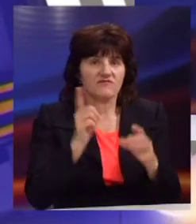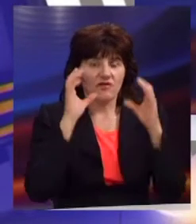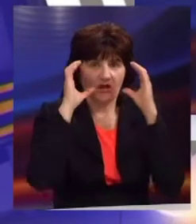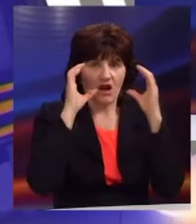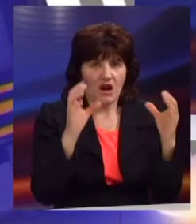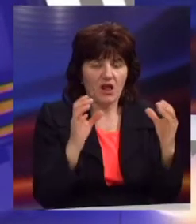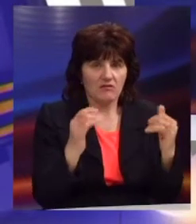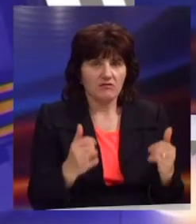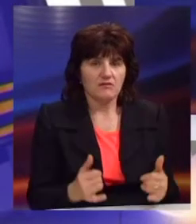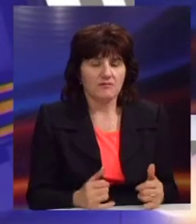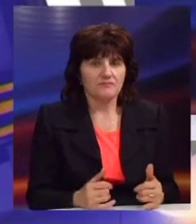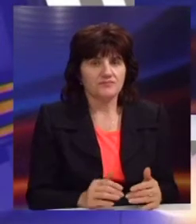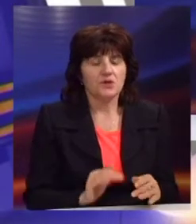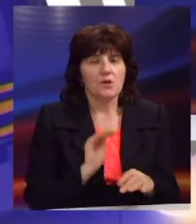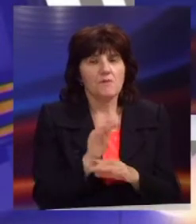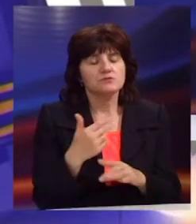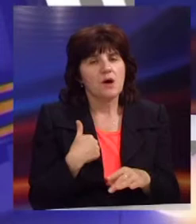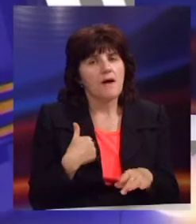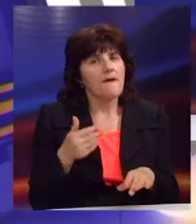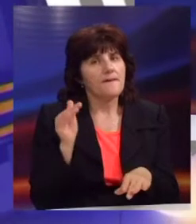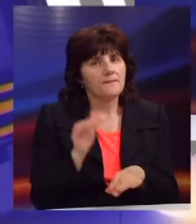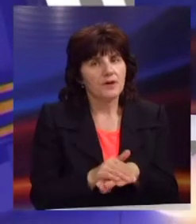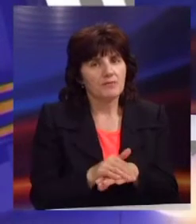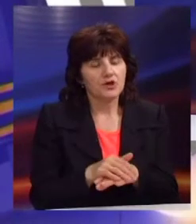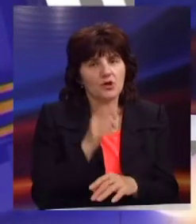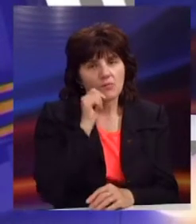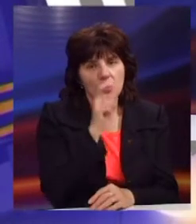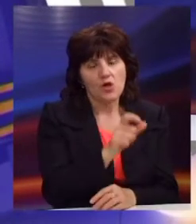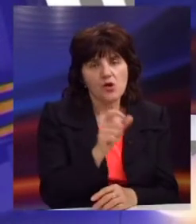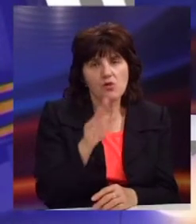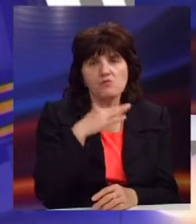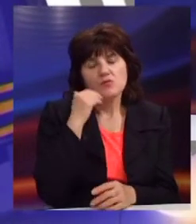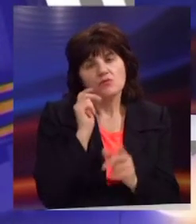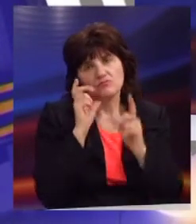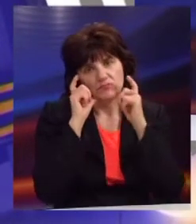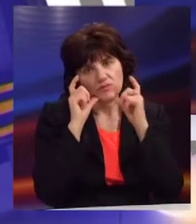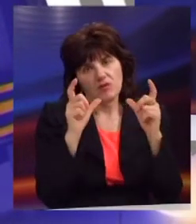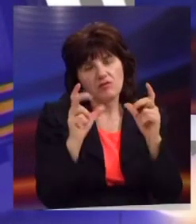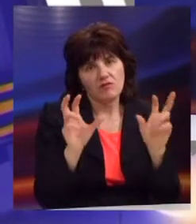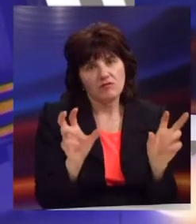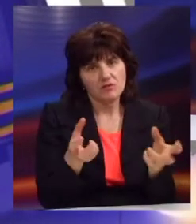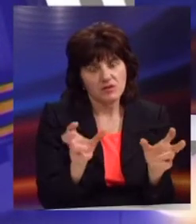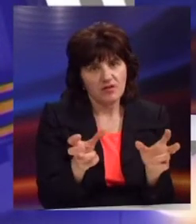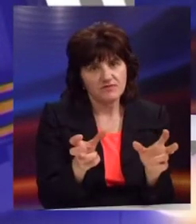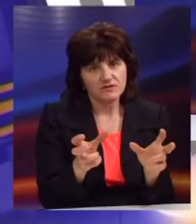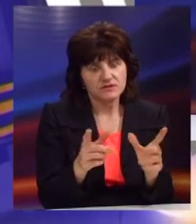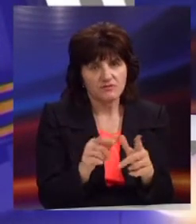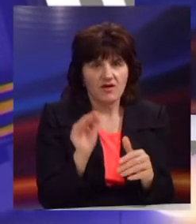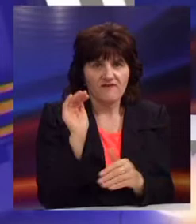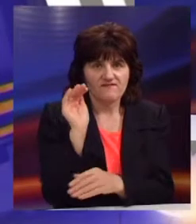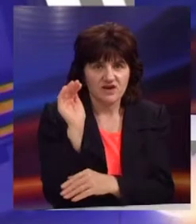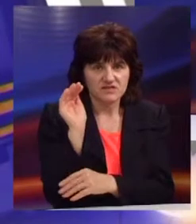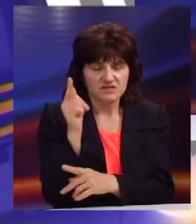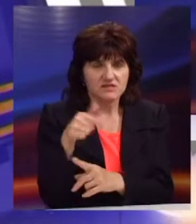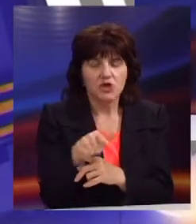to gledaju i prate. Onda sam primetio po mnogim ljudima da jako prate U-Eko televiziju, pogotovo